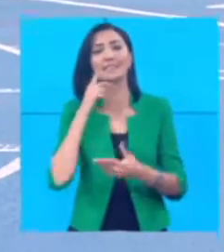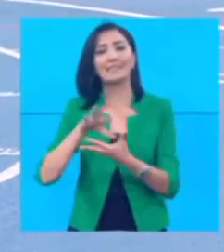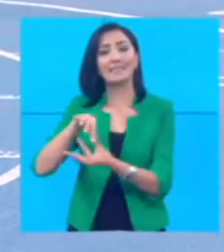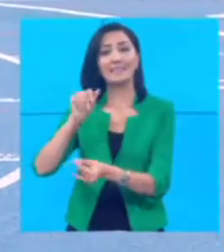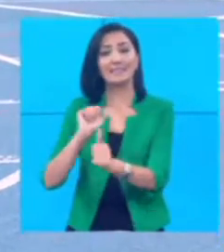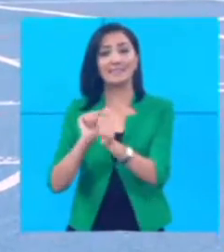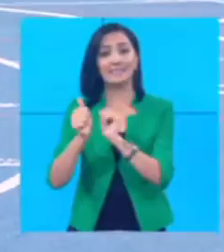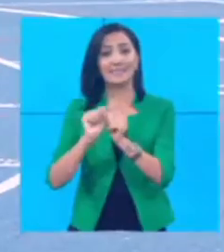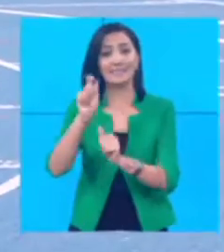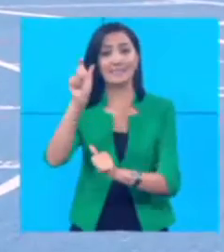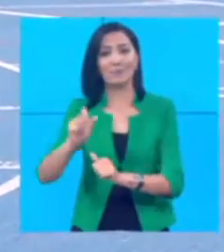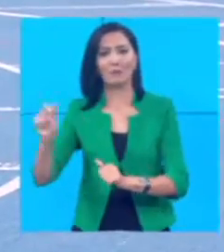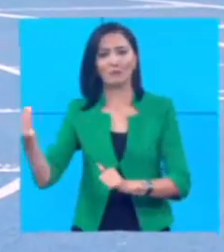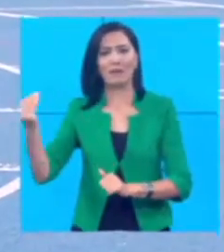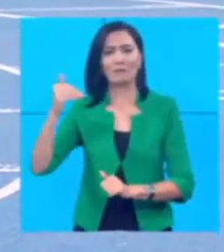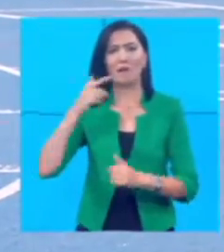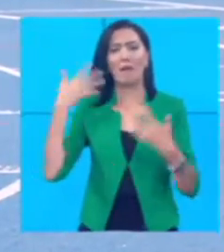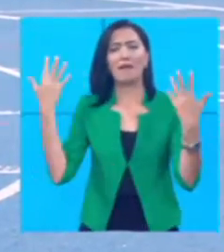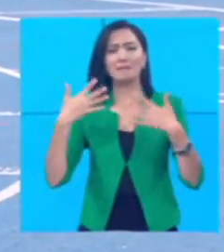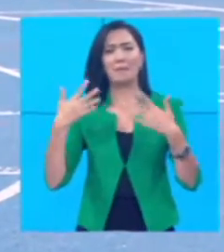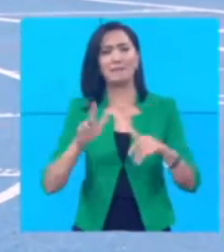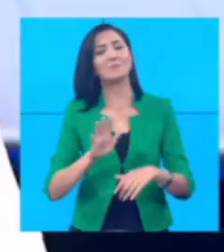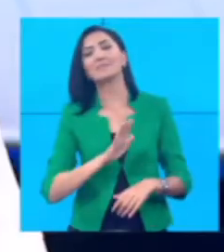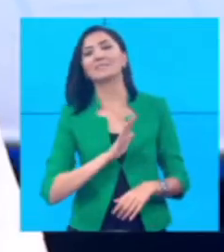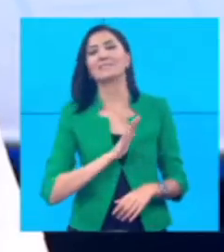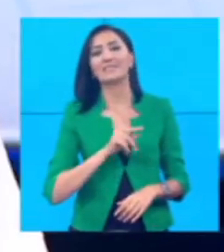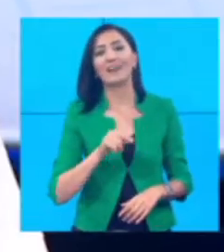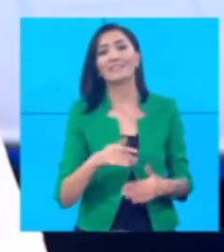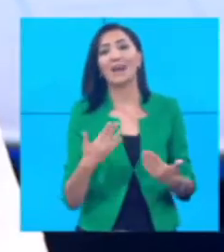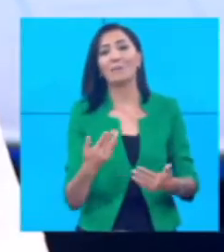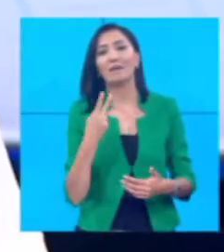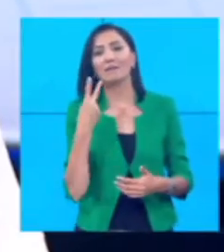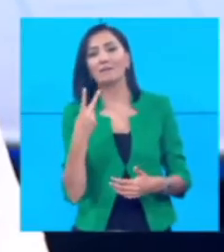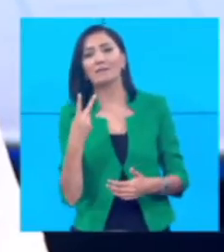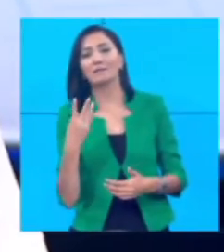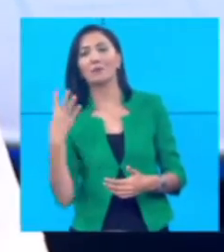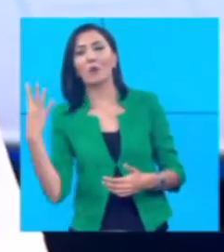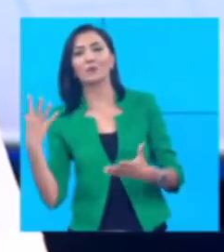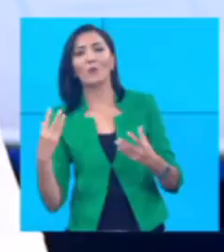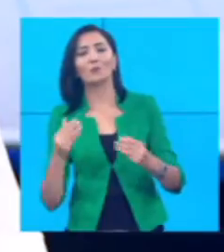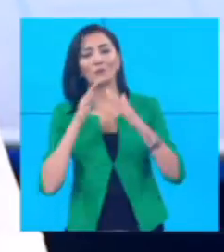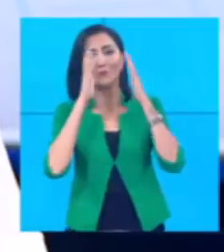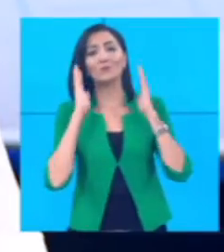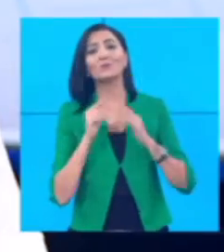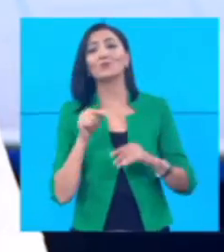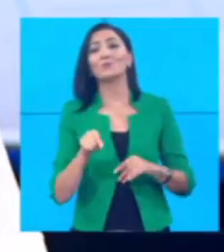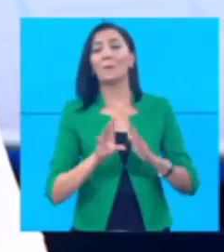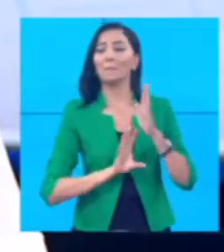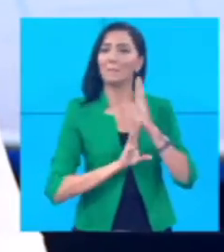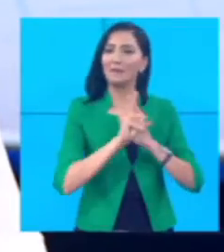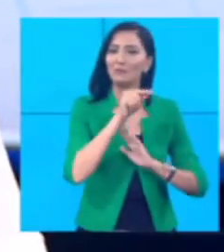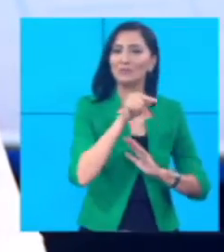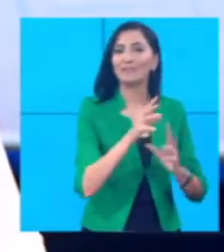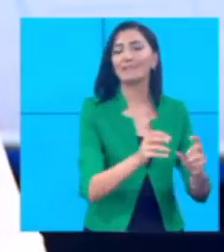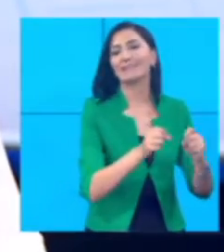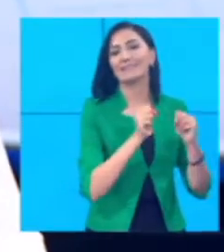iki sporcuyu getireceğiz mi diye hesaplarımız vardı. Ama 2 iken 4 oldu çok şükür. Bu